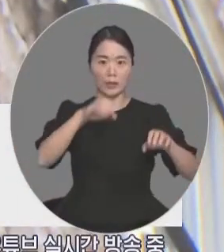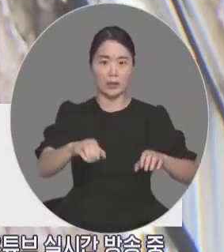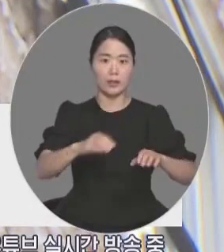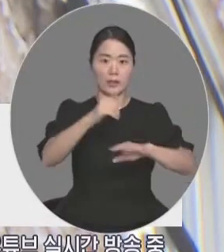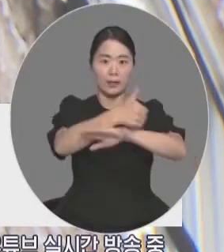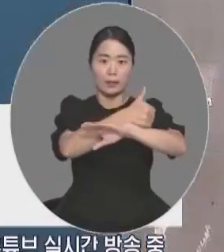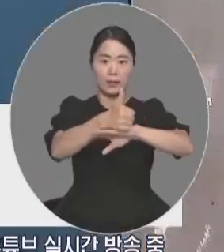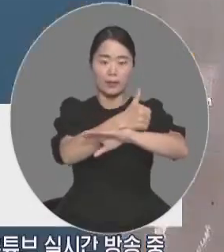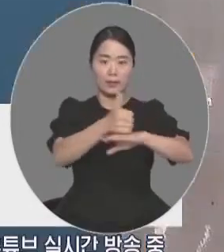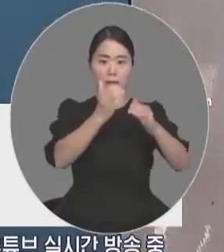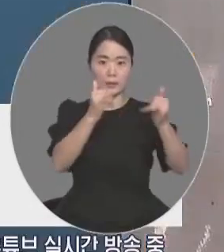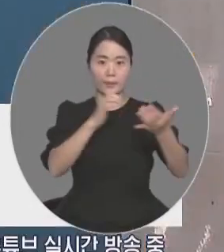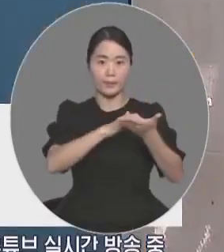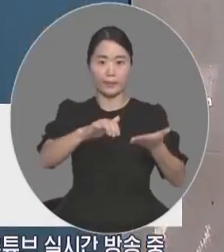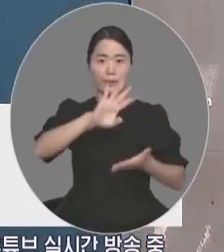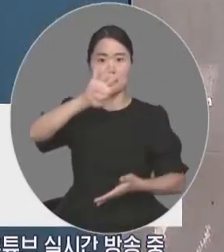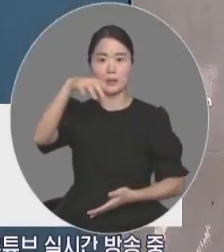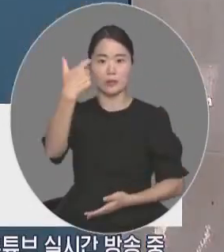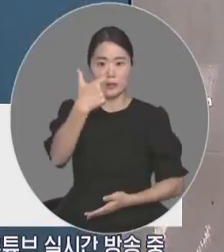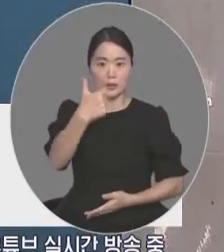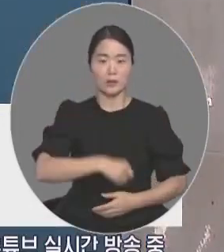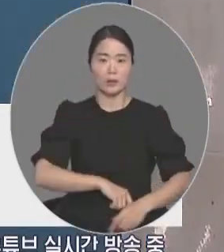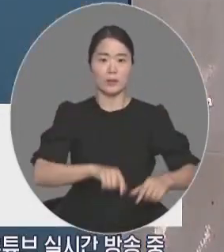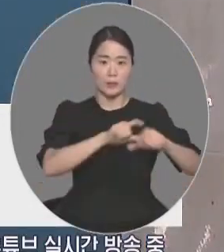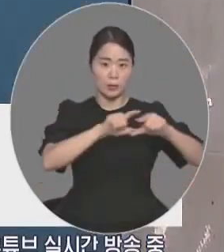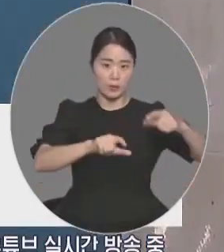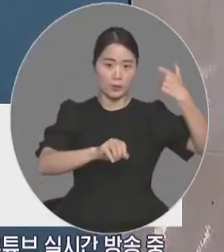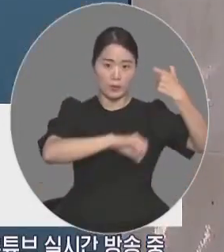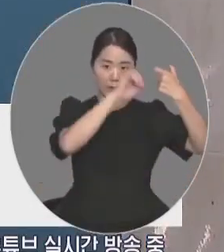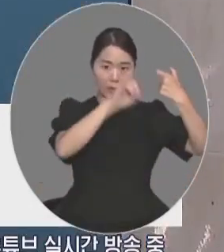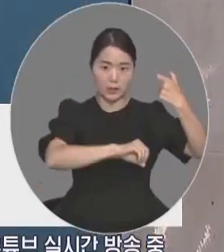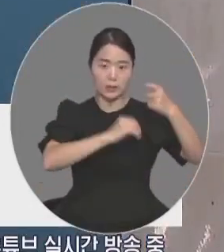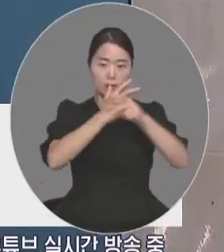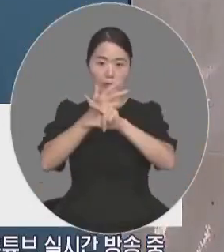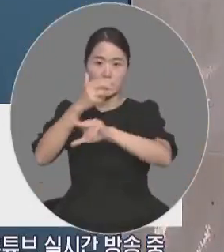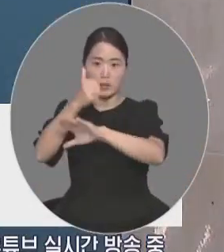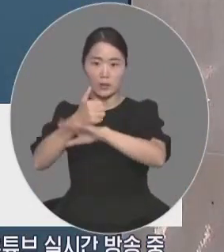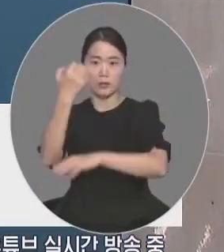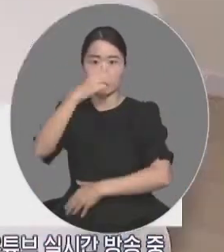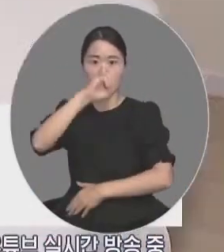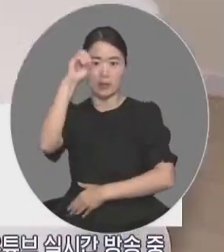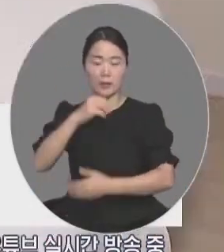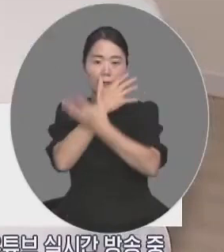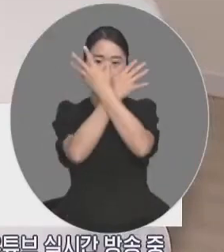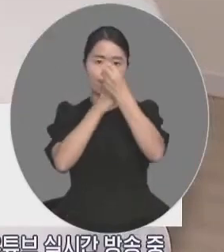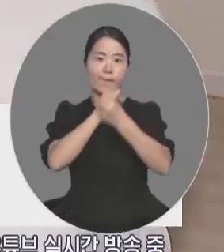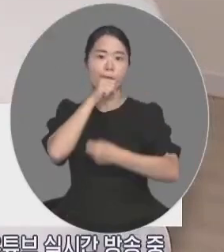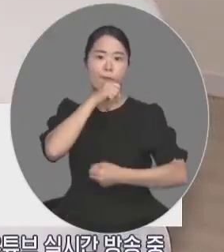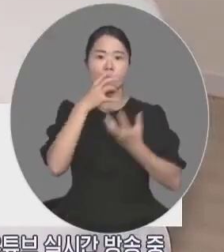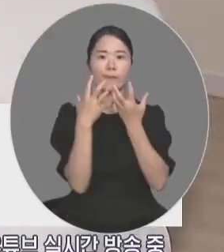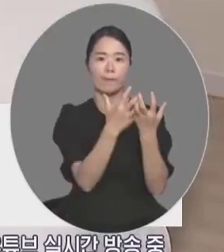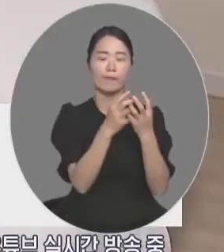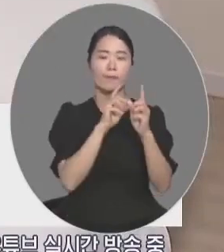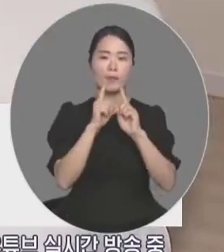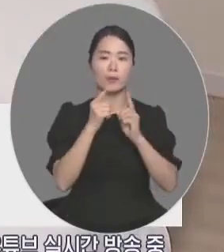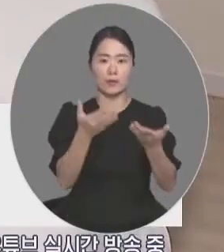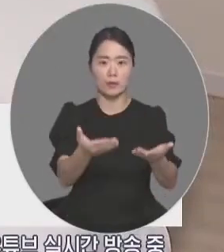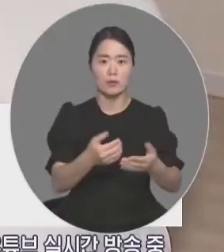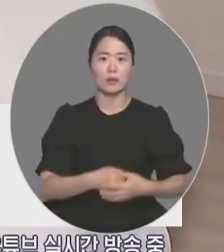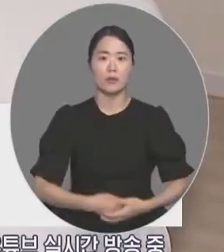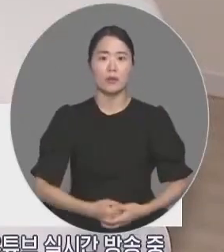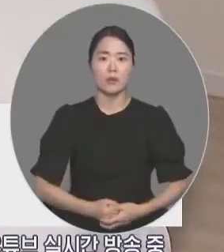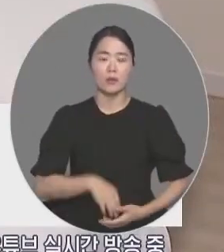다녀갔으며 평일 60% 이상 주말 90% 이상의 예약률을 보이고 있다고 밝혔습니다 이곳은